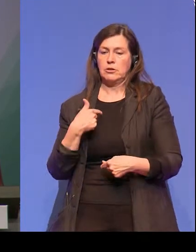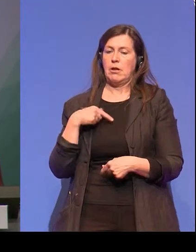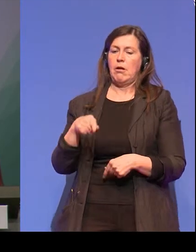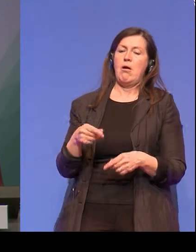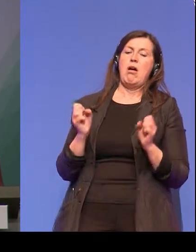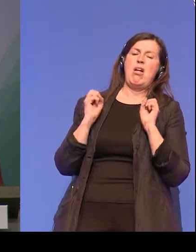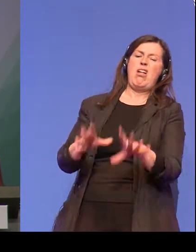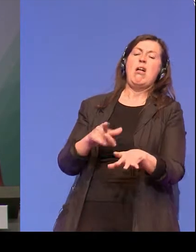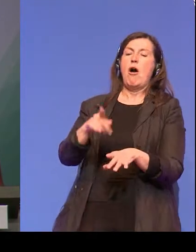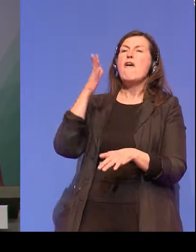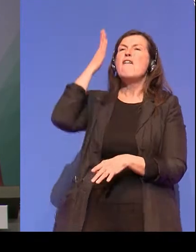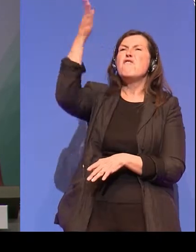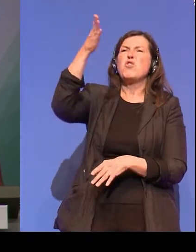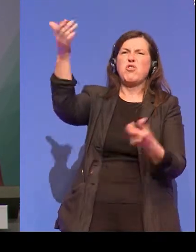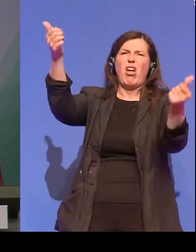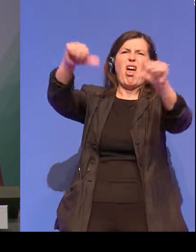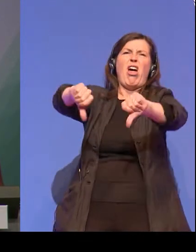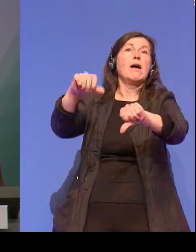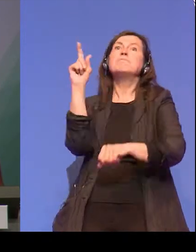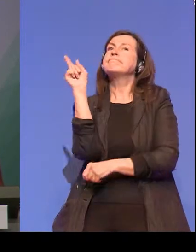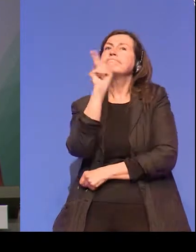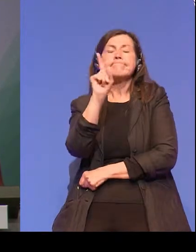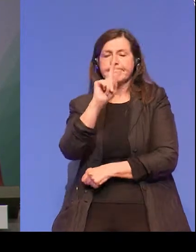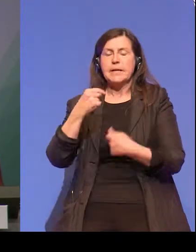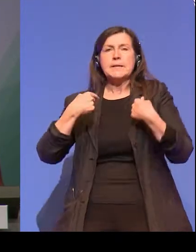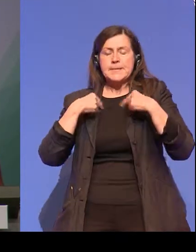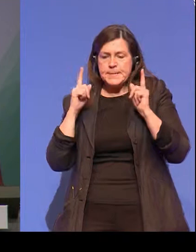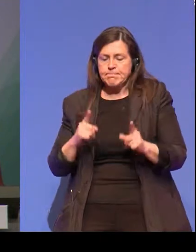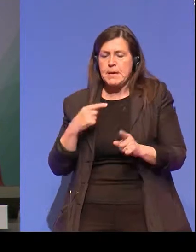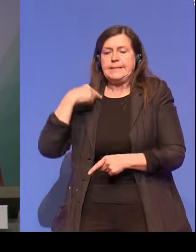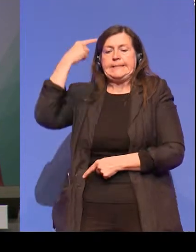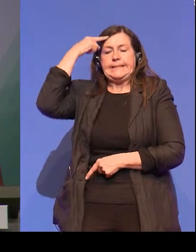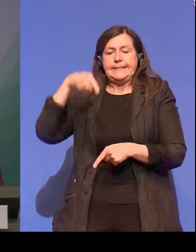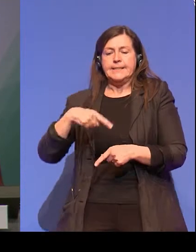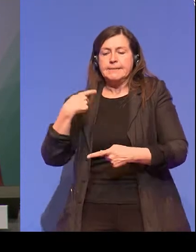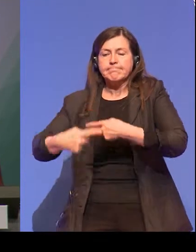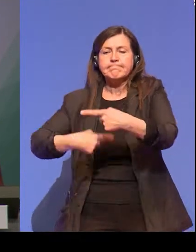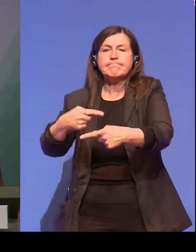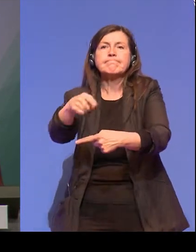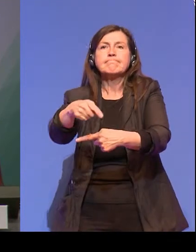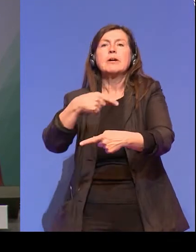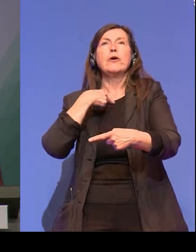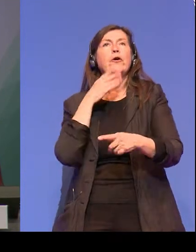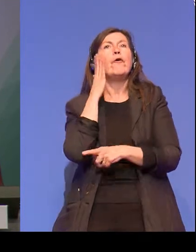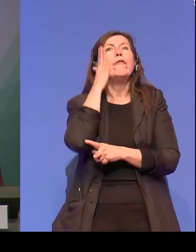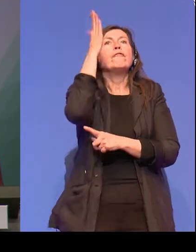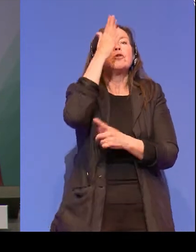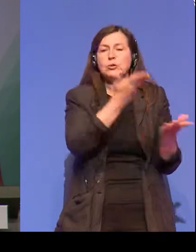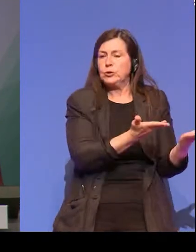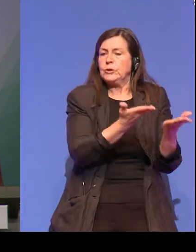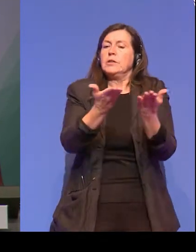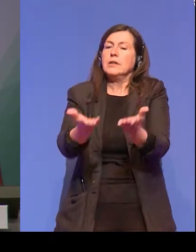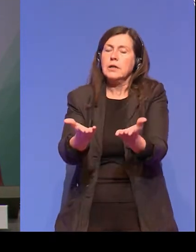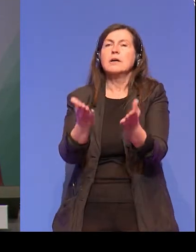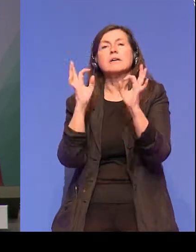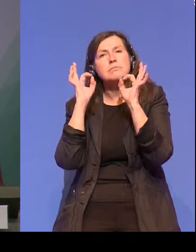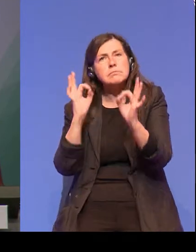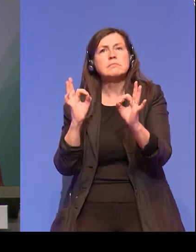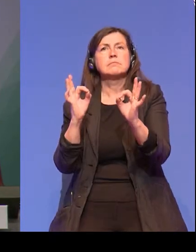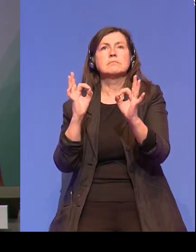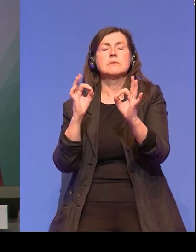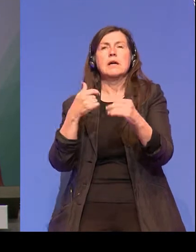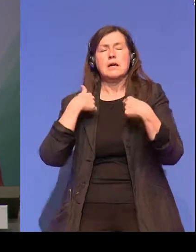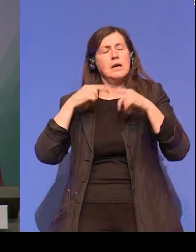et l'interpréter comme une initiative au changement qui peut nous aider à accélérer